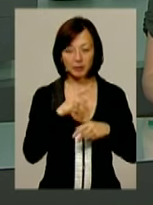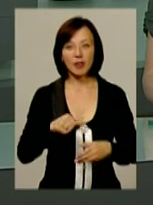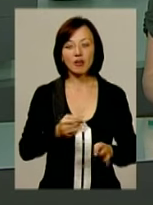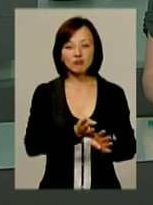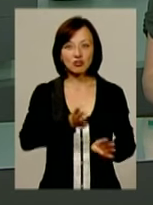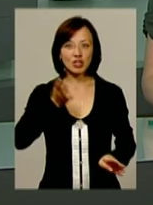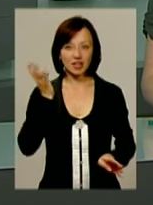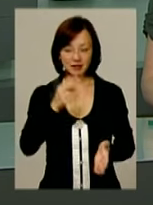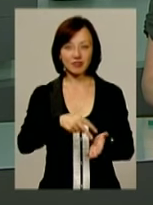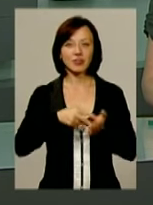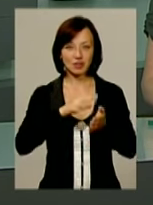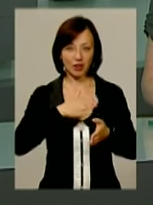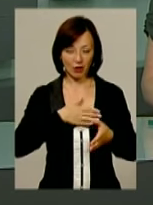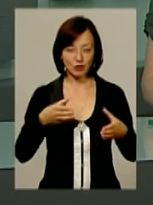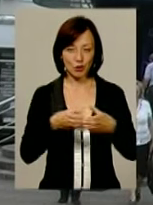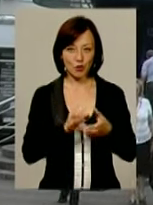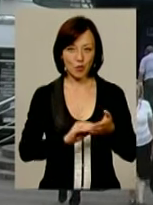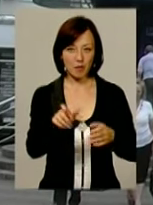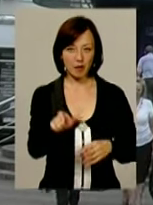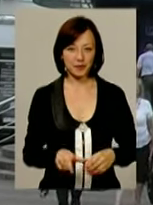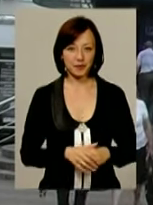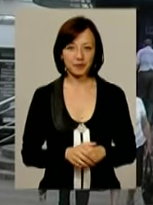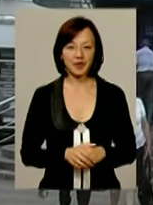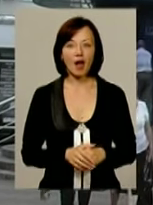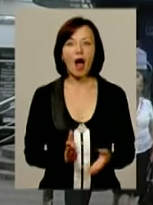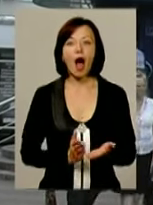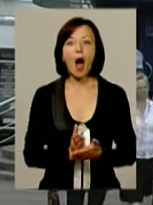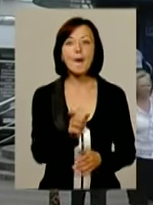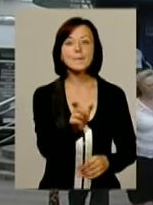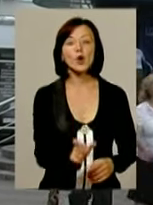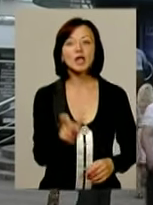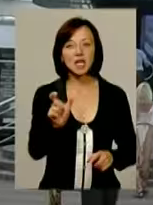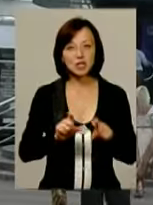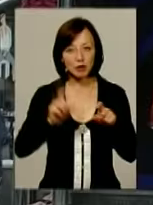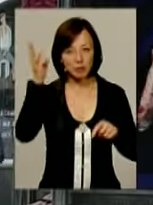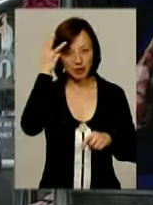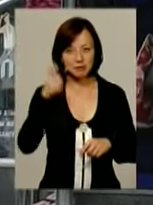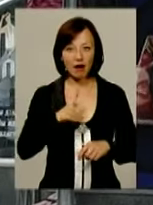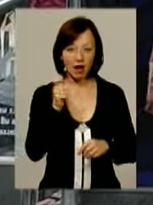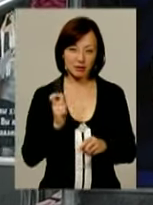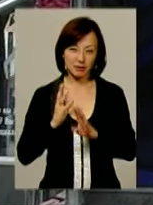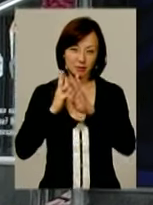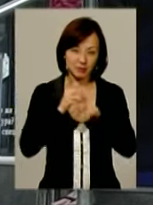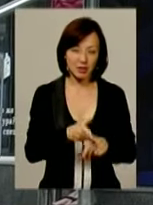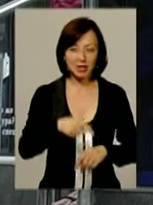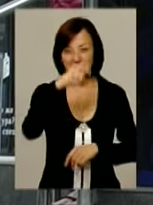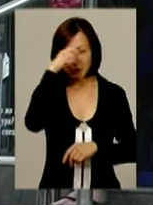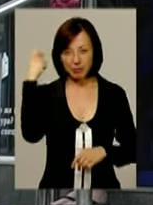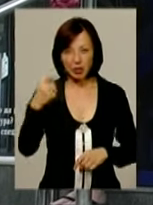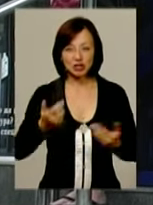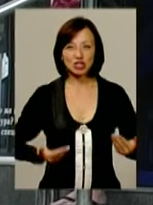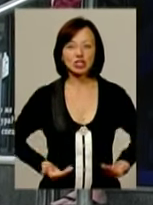черзі вистояла і наша знімальна група. В абонентській службі «Хмельницькгазу» не зачиняються двері. Попри спеку, жителі